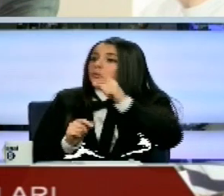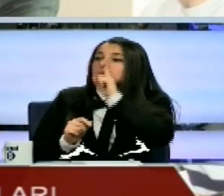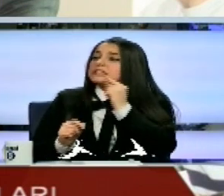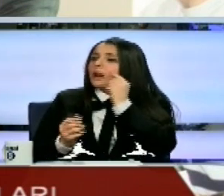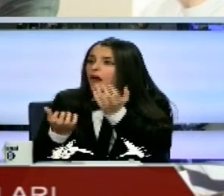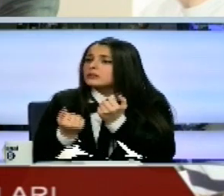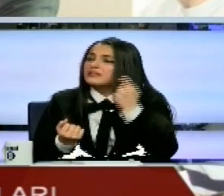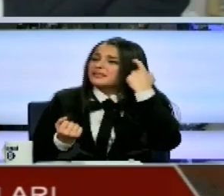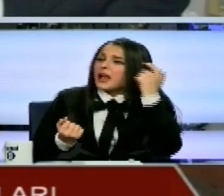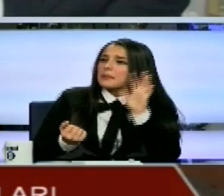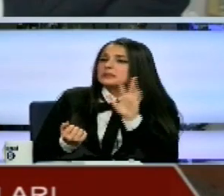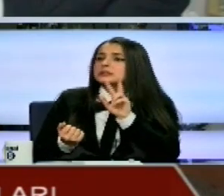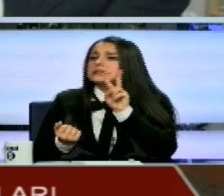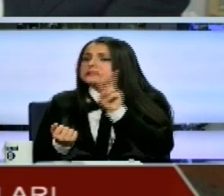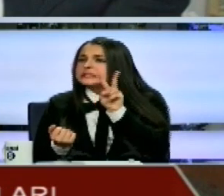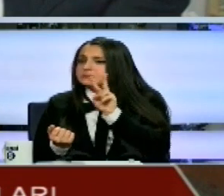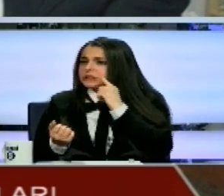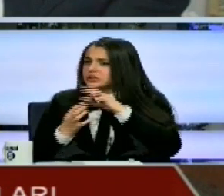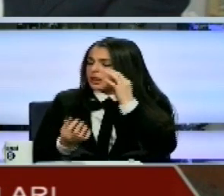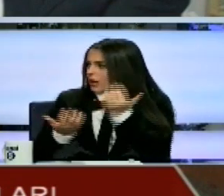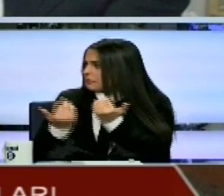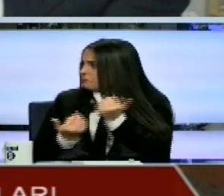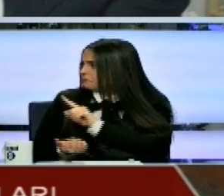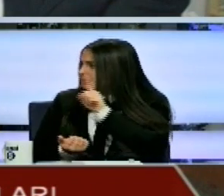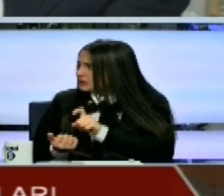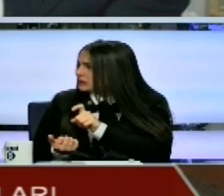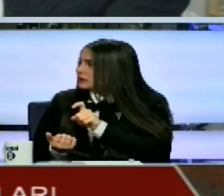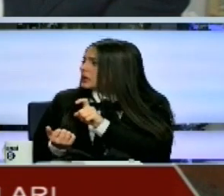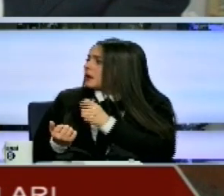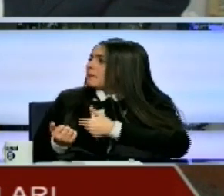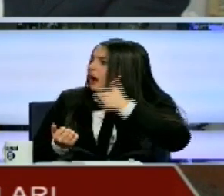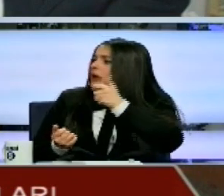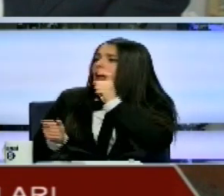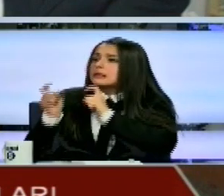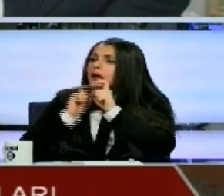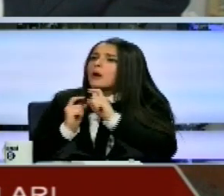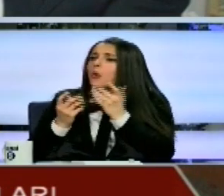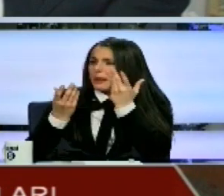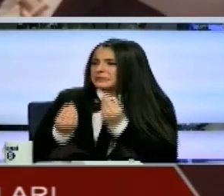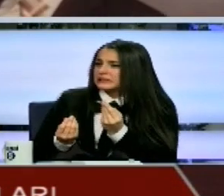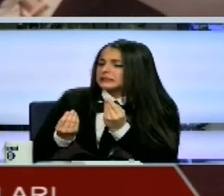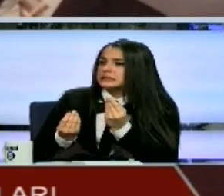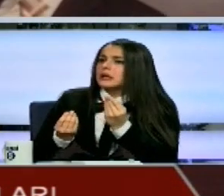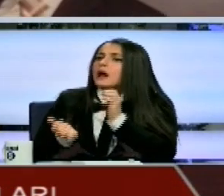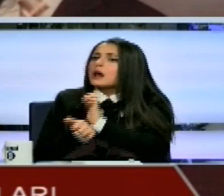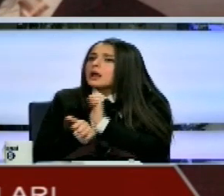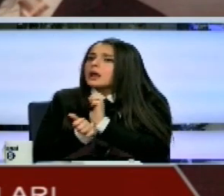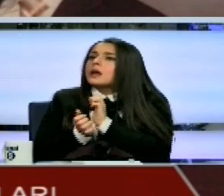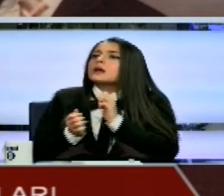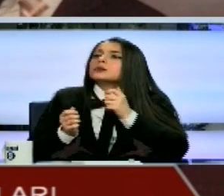alınacaktı tahmin ediyorum. 20 kişi civarında bir şey alındı. Rakamlarda tabii hata yapıyor olabilirim. Gerçekten Aile Sosyal